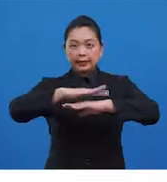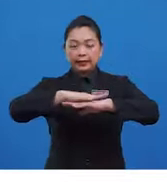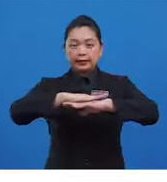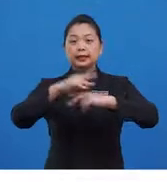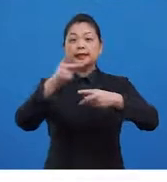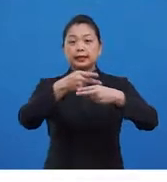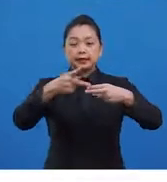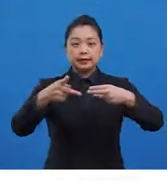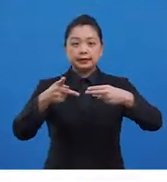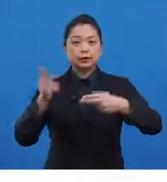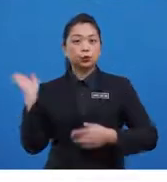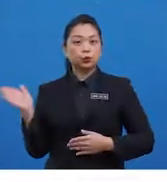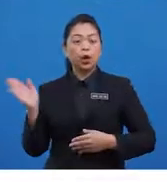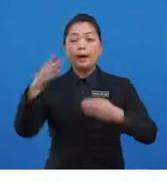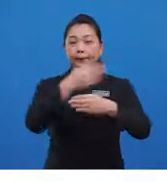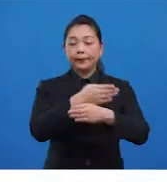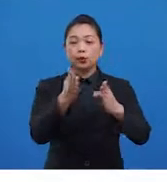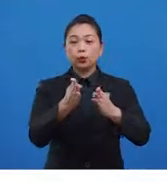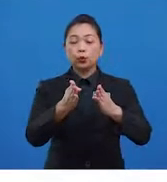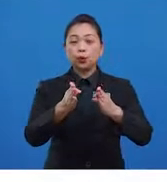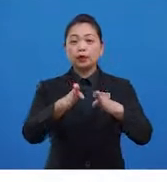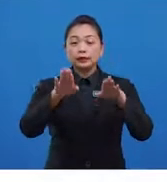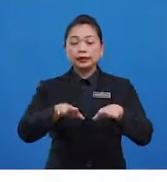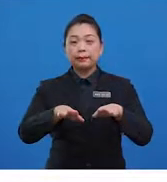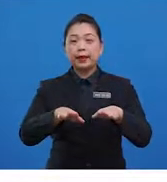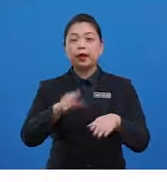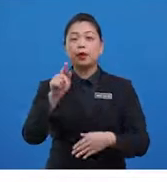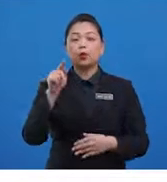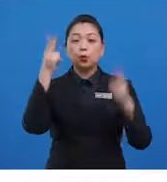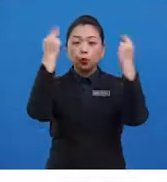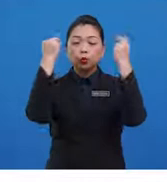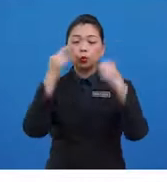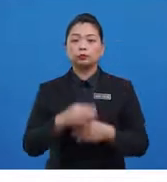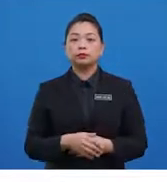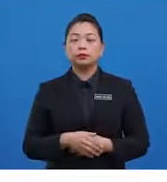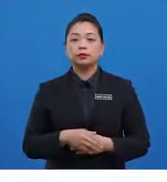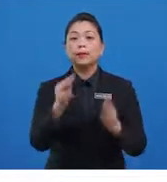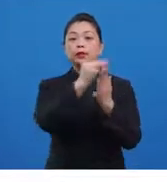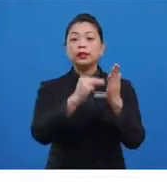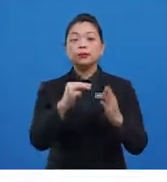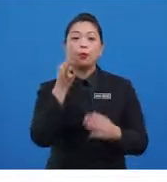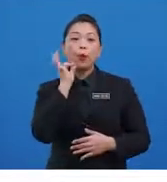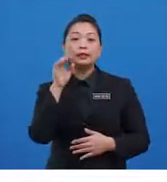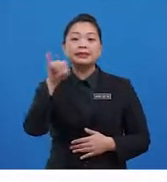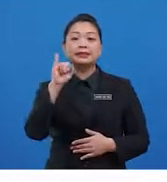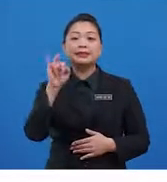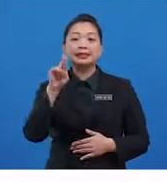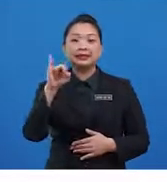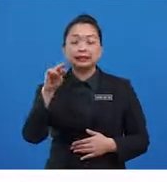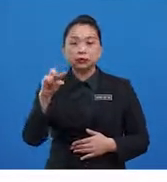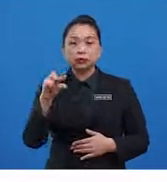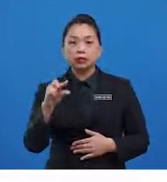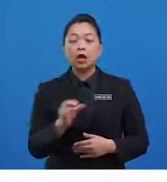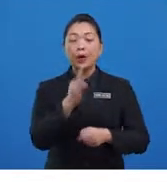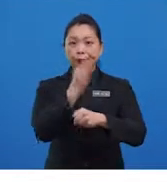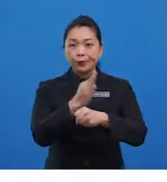keris ini berbentuk tapak kuda dengan motif buah jering. Murid-murid,